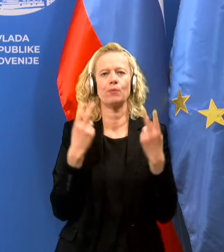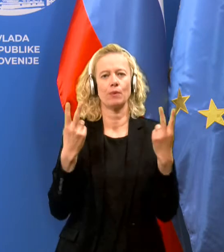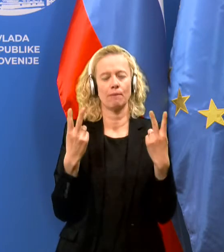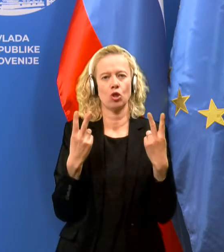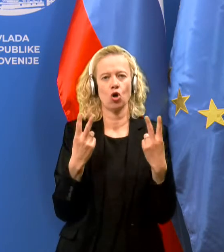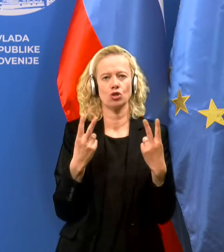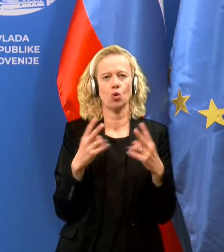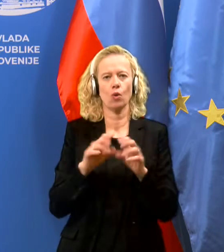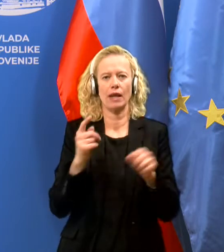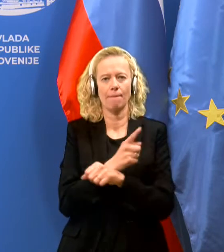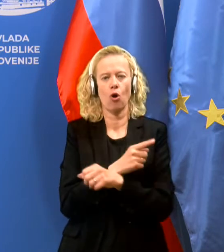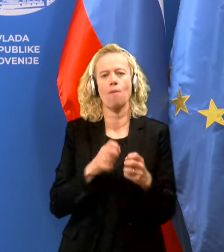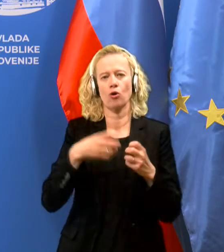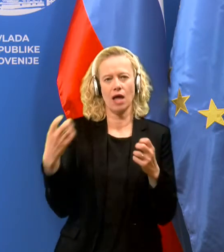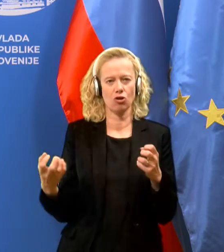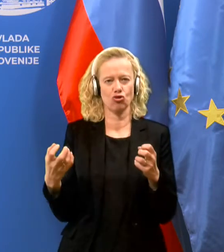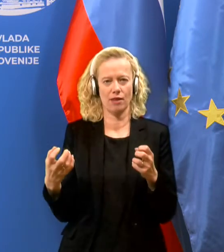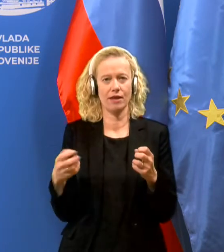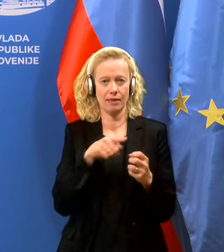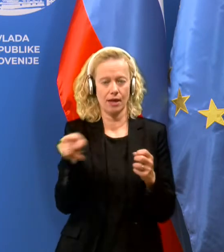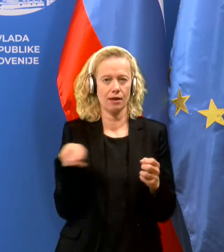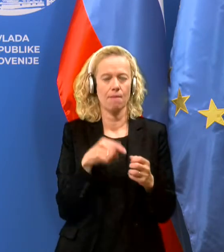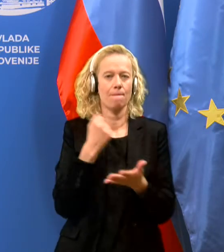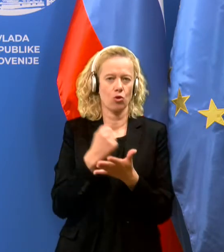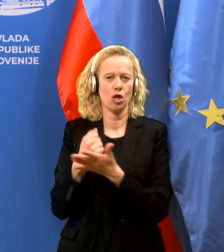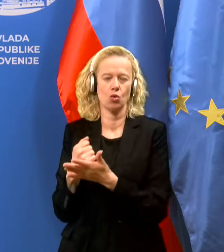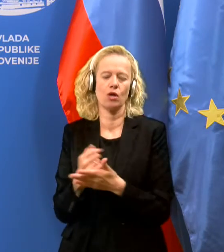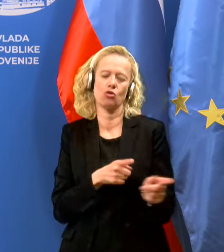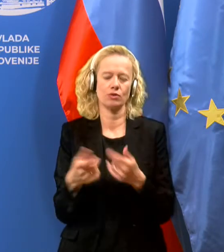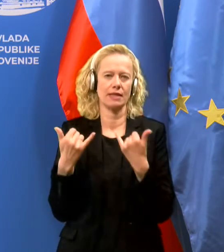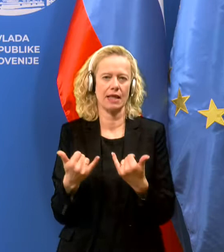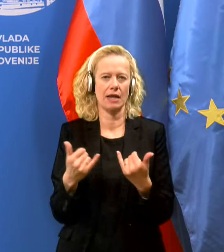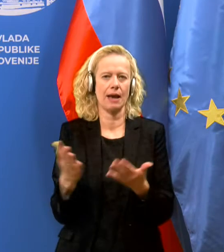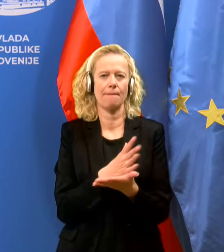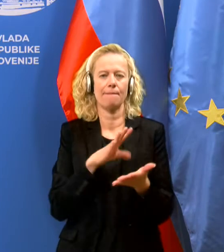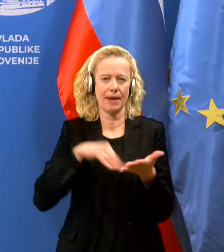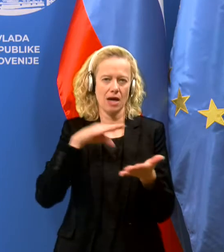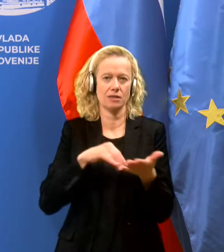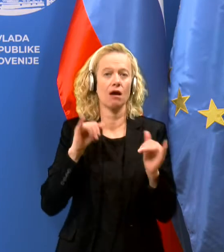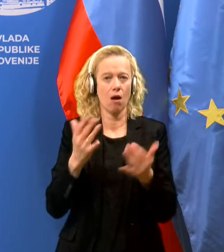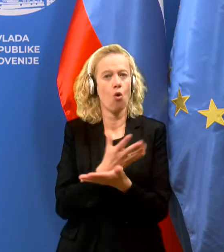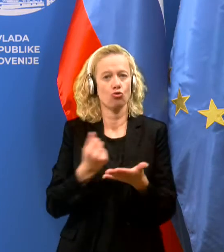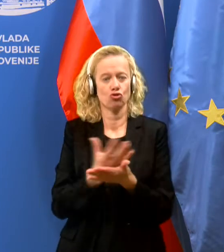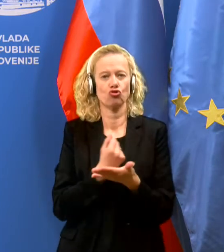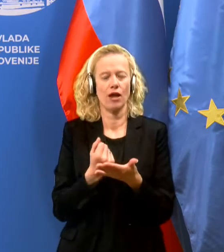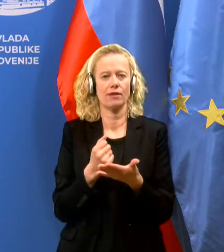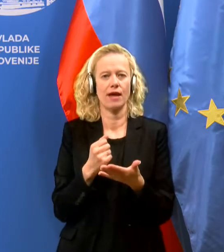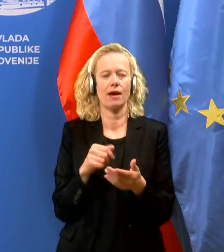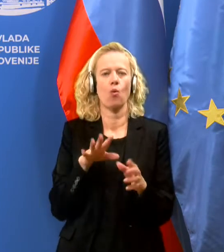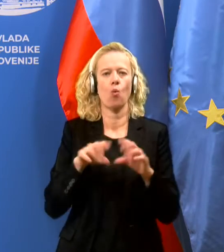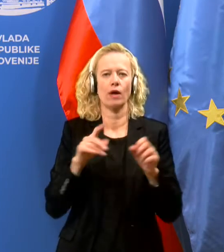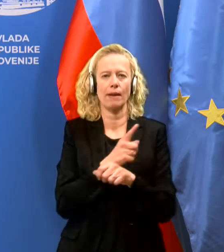Pomembnost ukrepov in podaljšanje le teh potrjuje dosedanja praksa koriščanja teh ukrepov. Ukrep